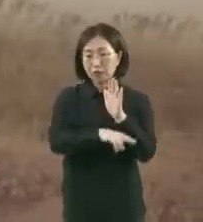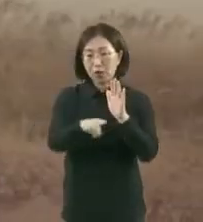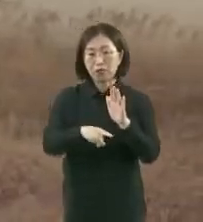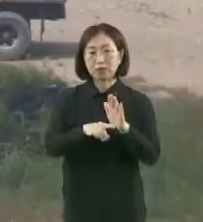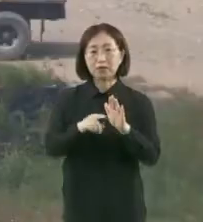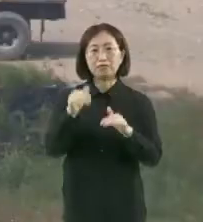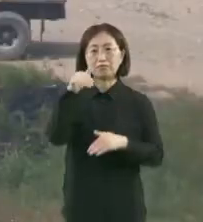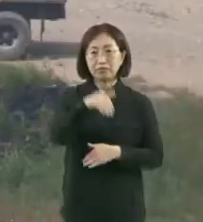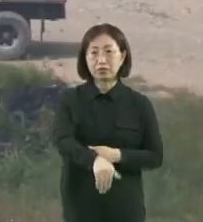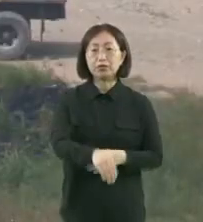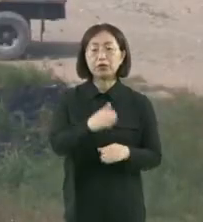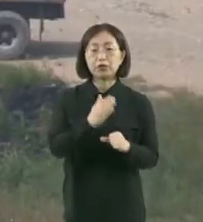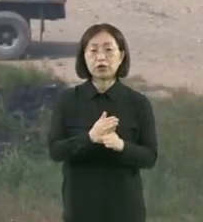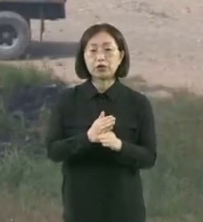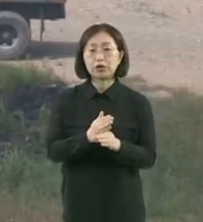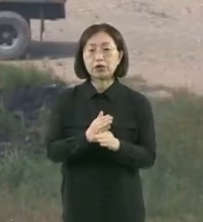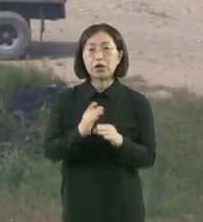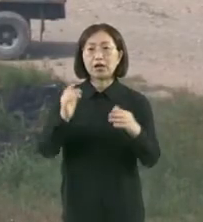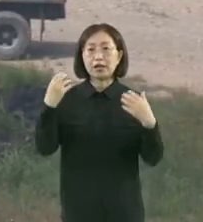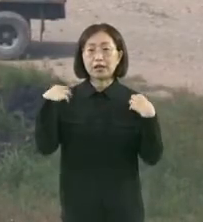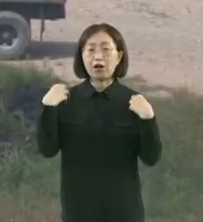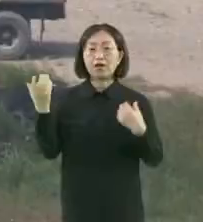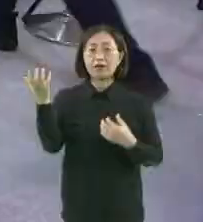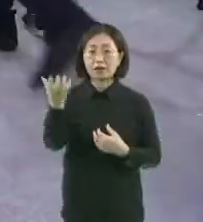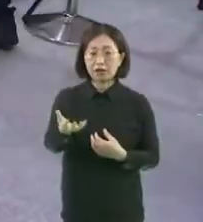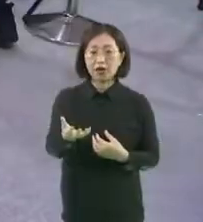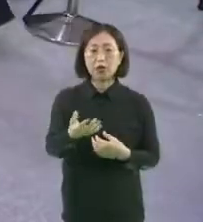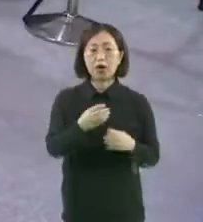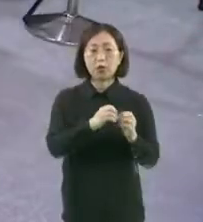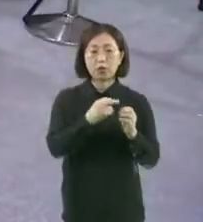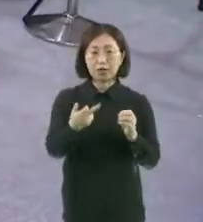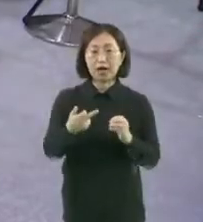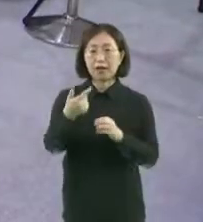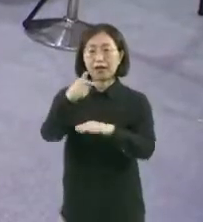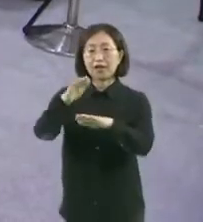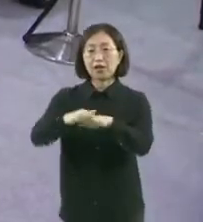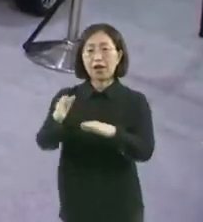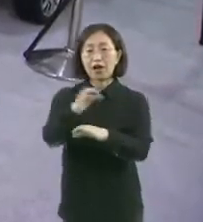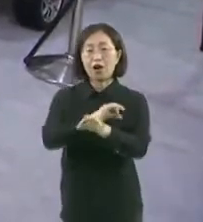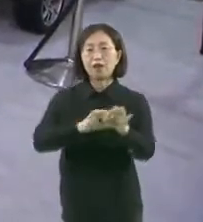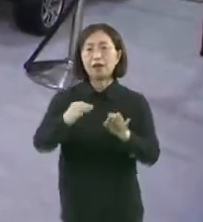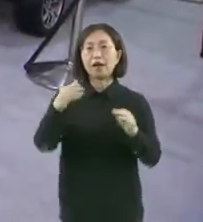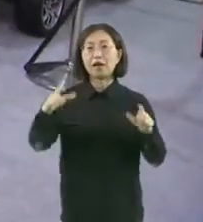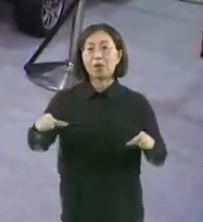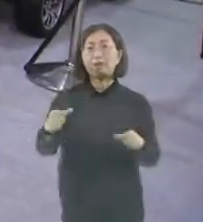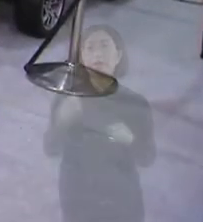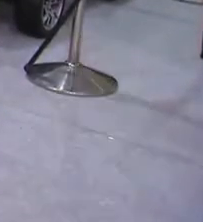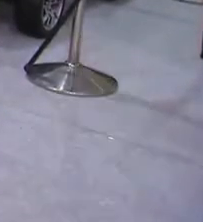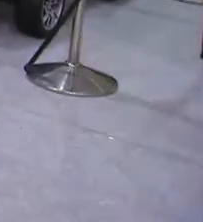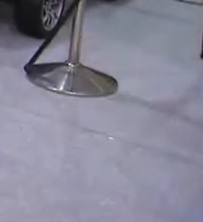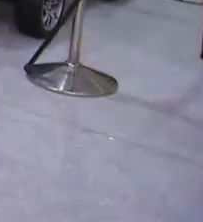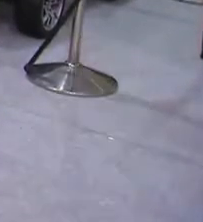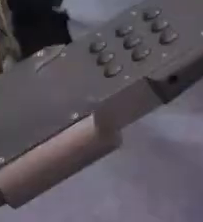처해 있다며 방사청 이전과 함께 대전과 논산의 공동경제권을 조성하기로 했습니다.